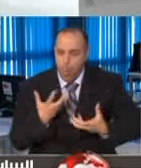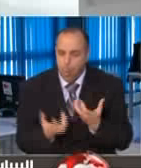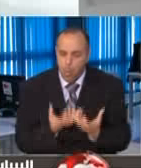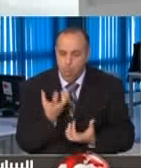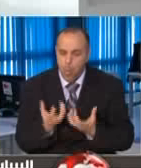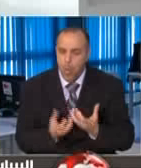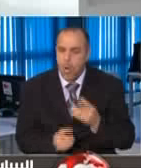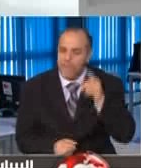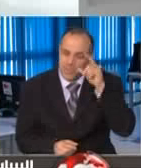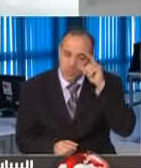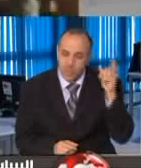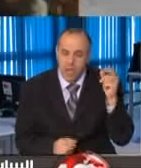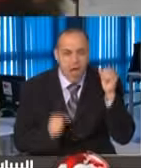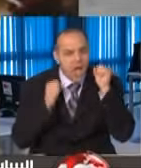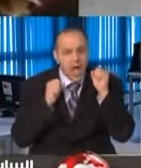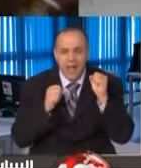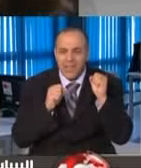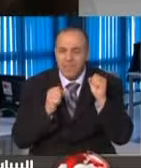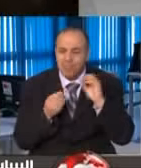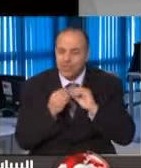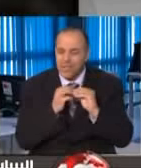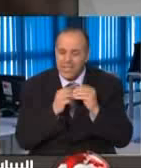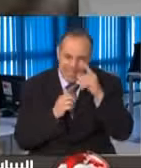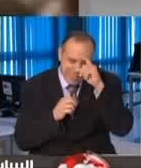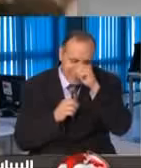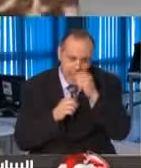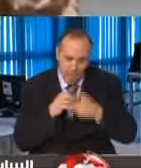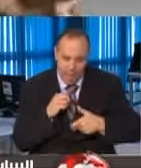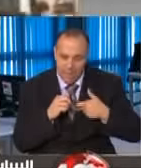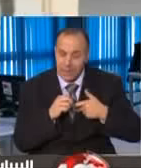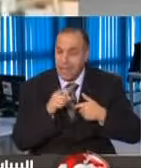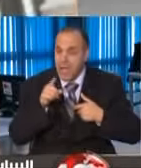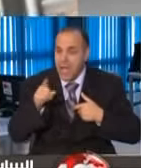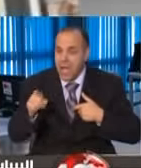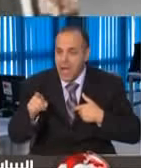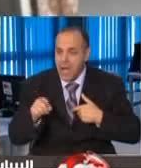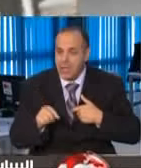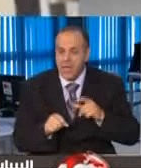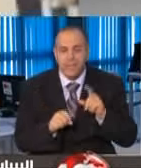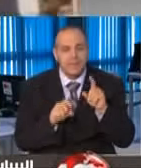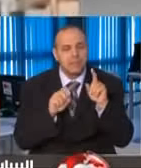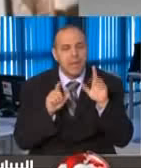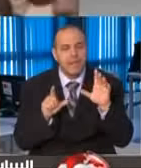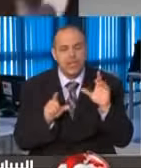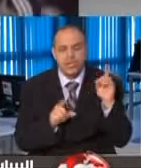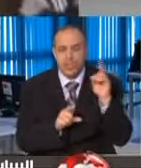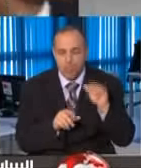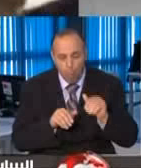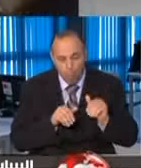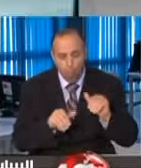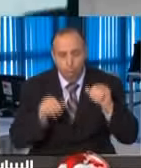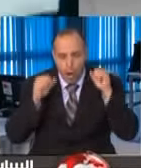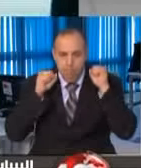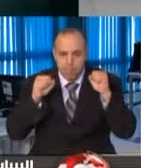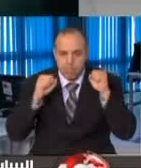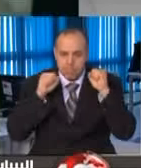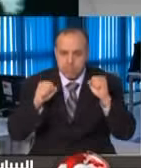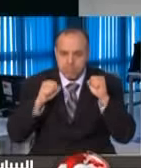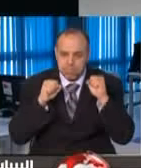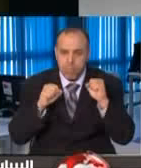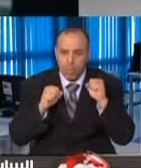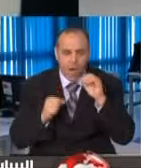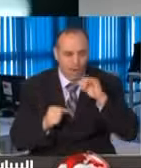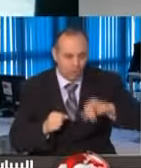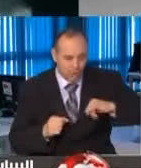سيدي بوزيد احتجاجا على ظروفه الاجتماعية. ذات 17 ديسمبر انطلقت الاحتجاجات بنار سرت في